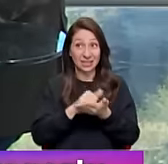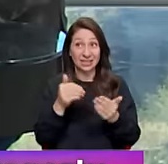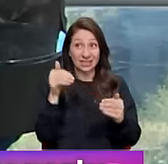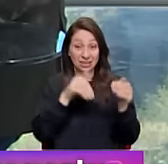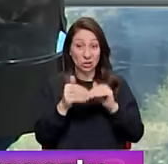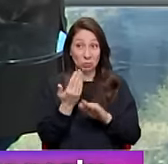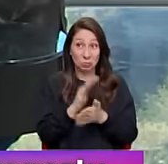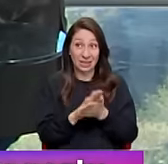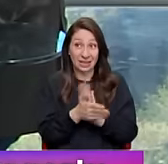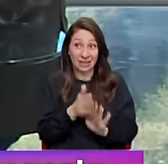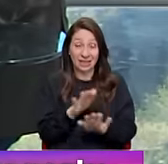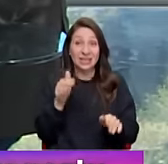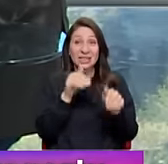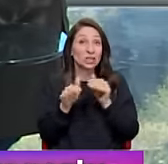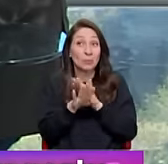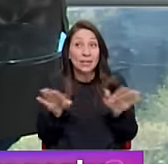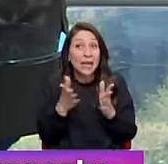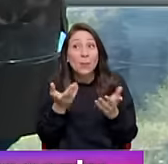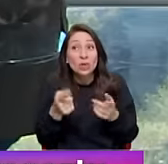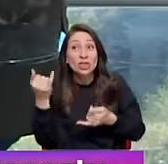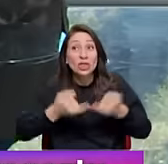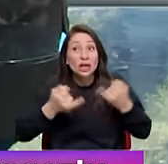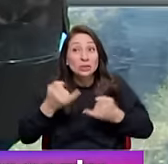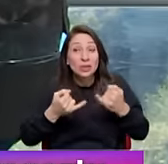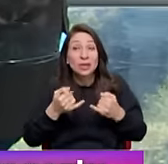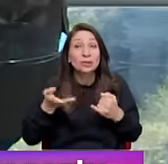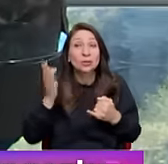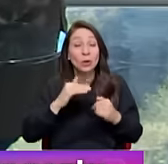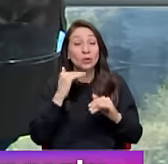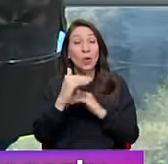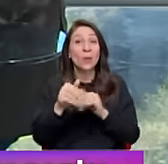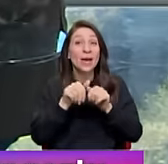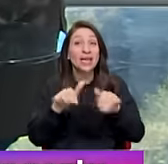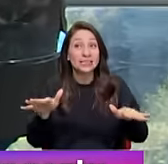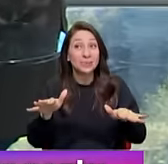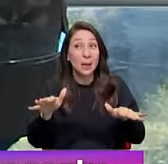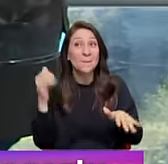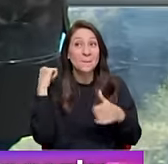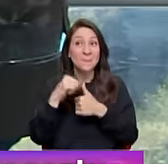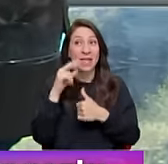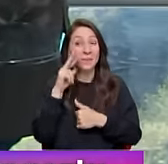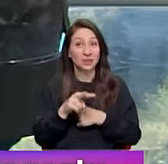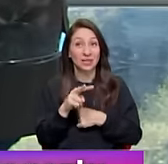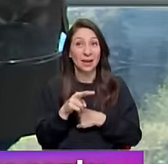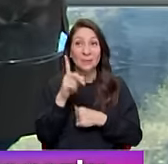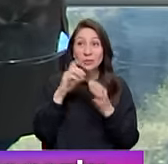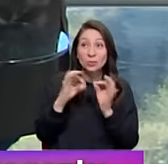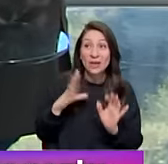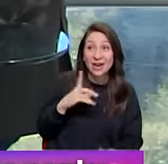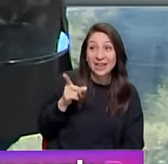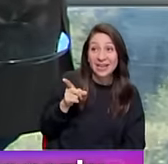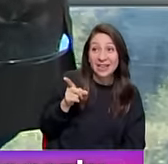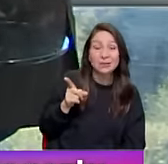geride kaldı. Geride kalan seçim ve bunun tartışmaları sonra kamuoyuna yansımalarına bir kez daha bakacaklar. Bir cümle daha var